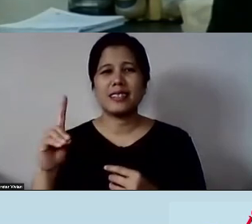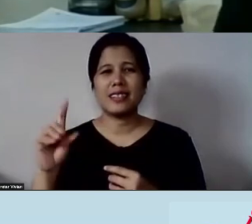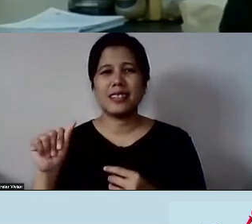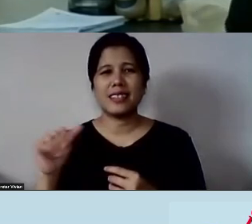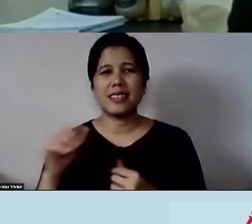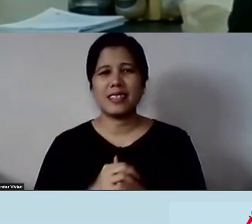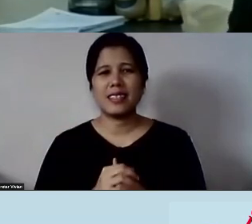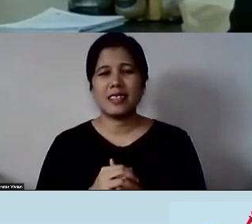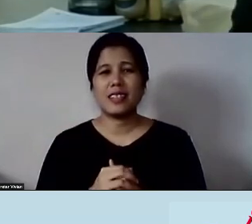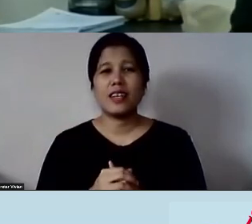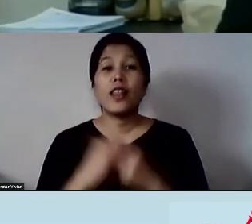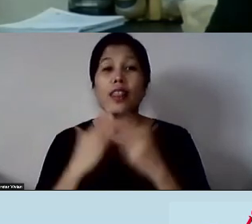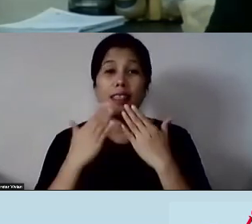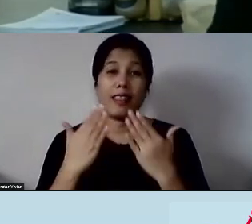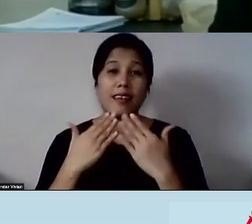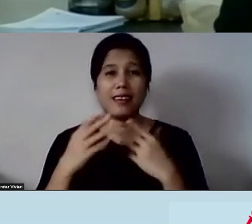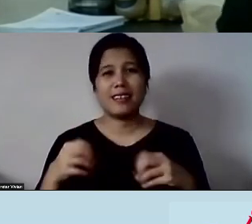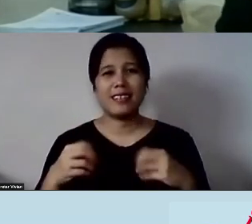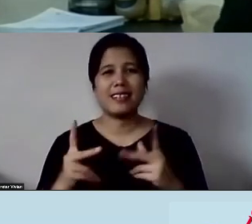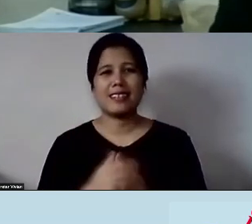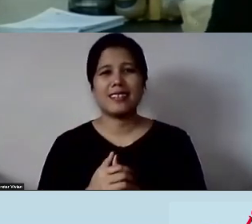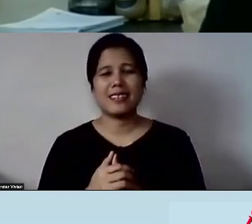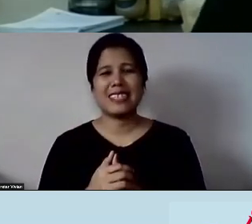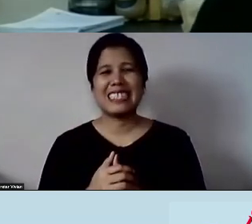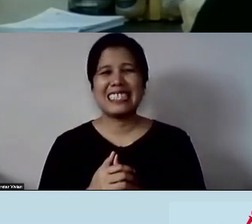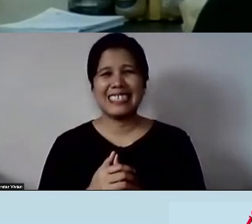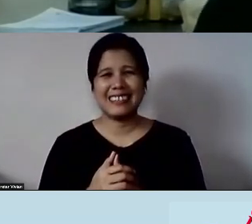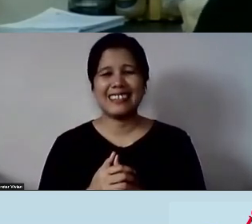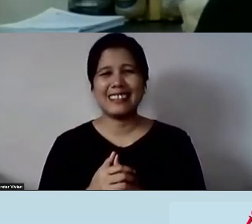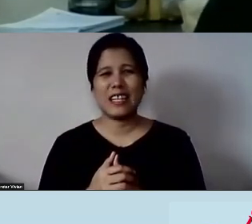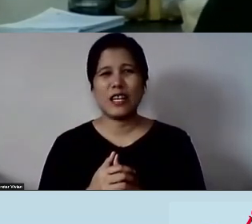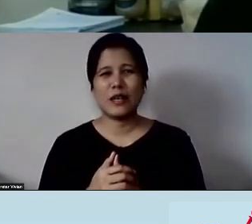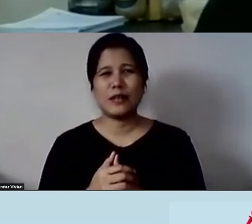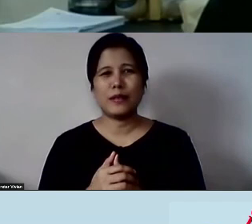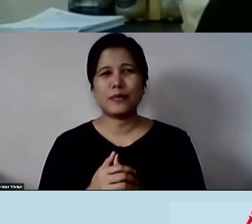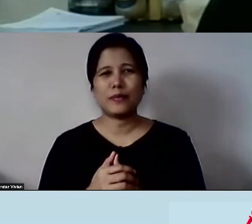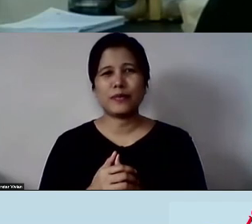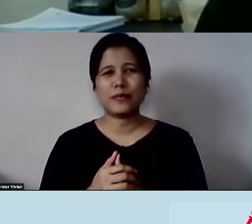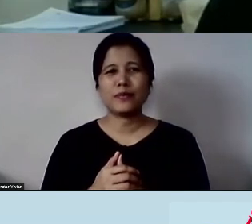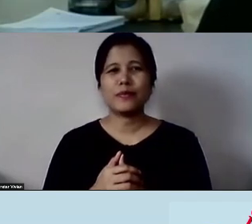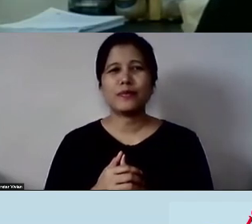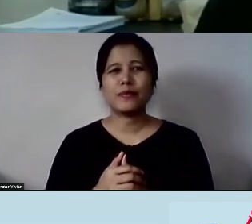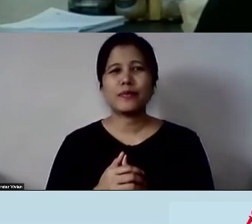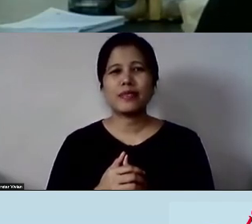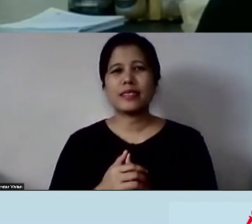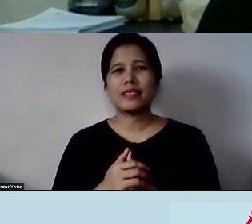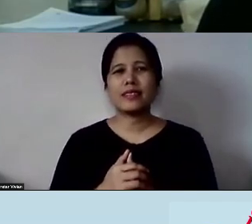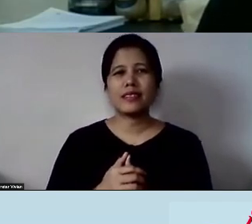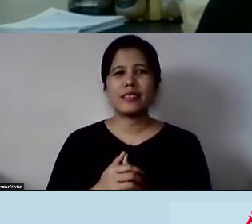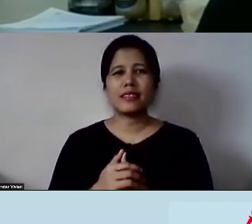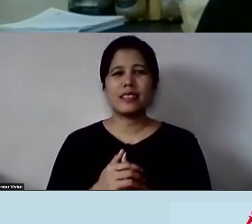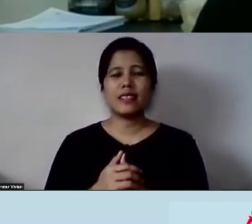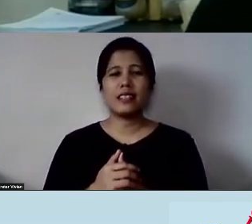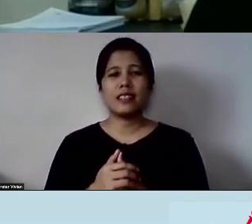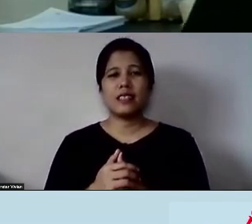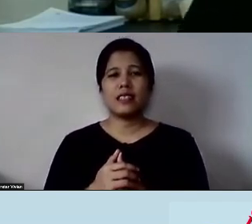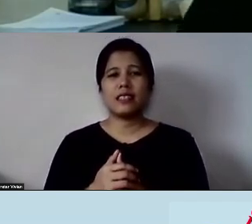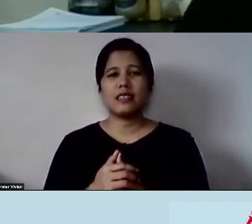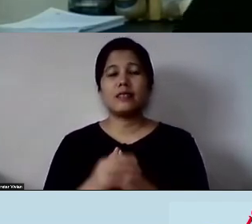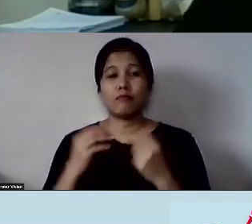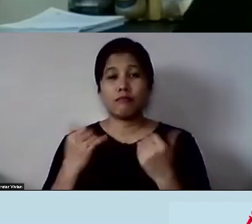thank you for the privilege, no. So anyway, inalag ko na lang din, ano. But yeah, no, so I just want to tell you guys that the NCDA is